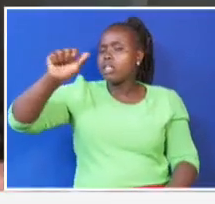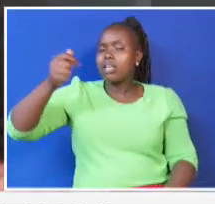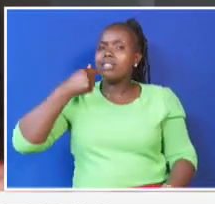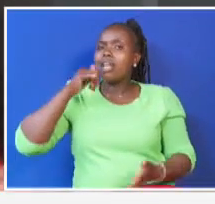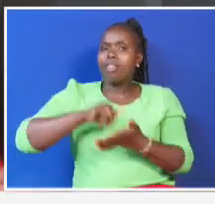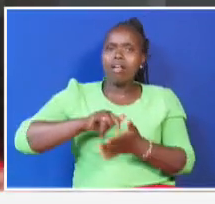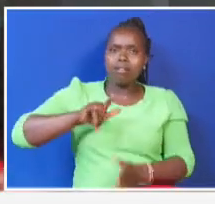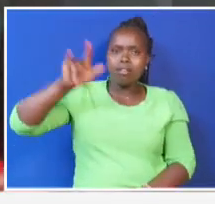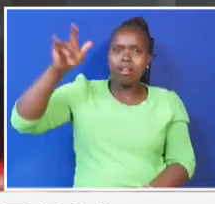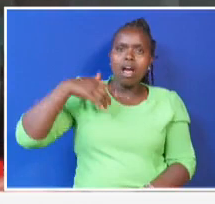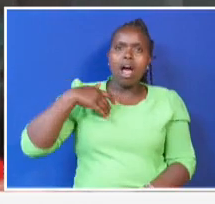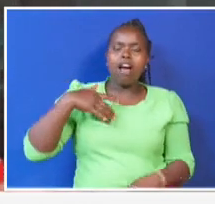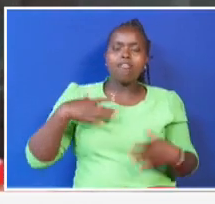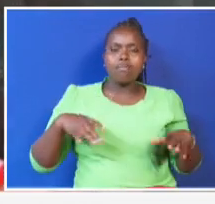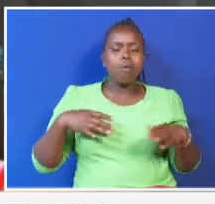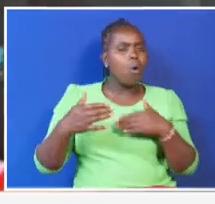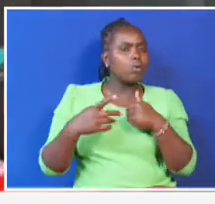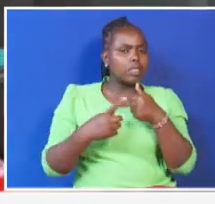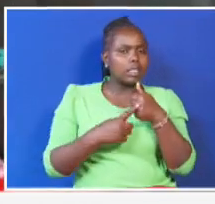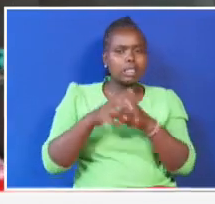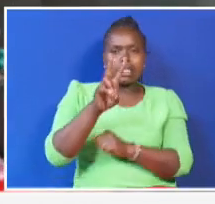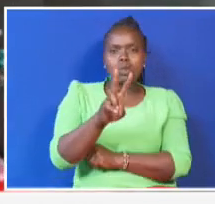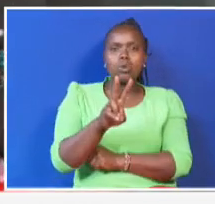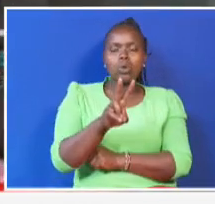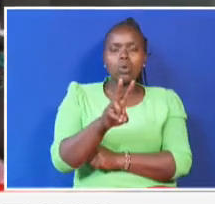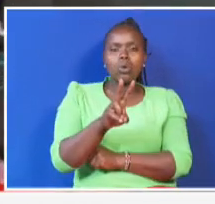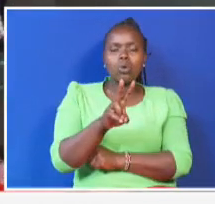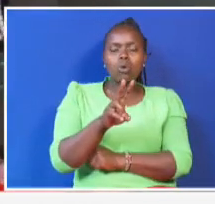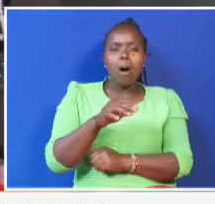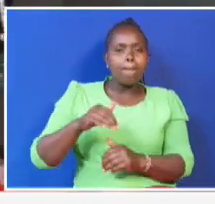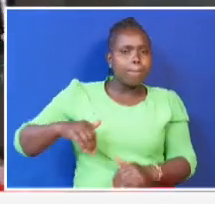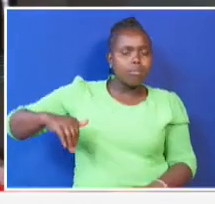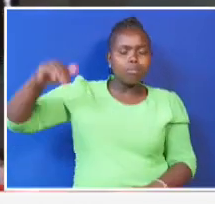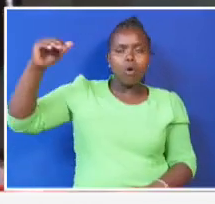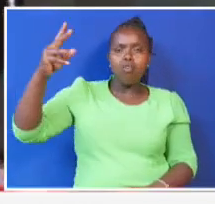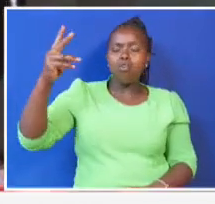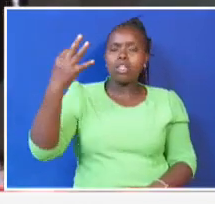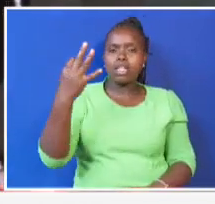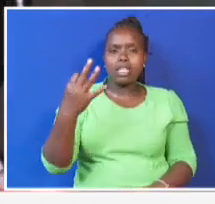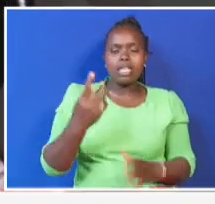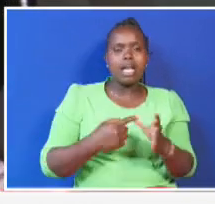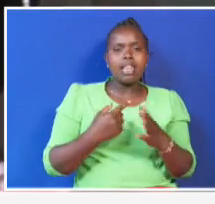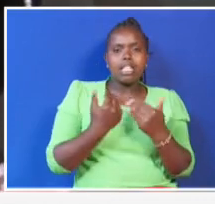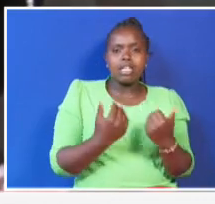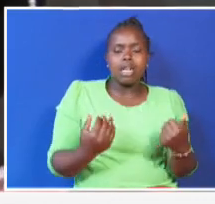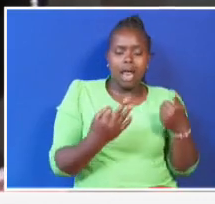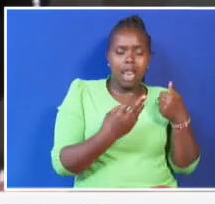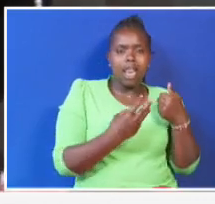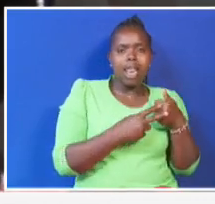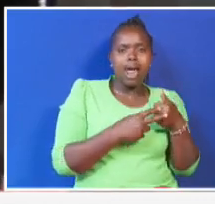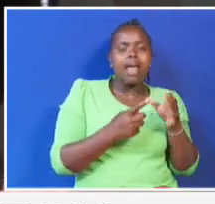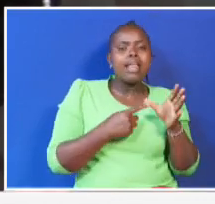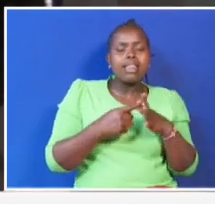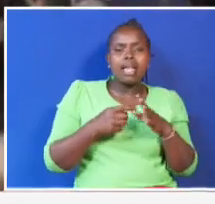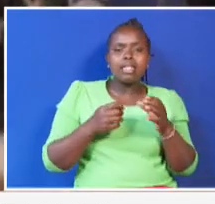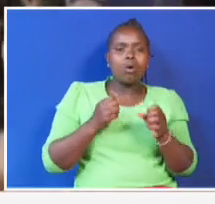hiyo ilikuwa na abiria wapatao 62, watu wazima 43, watoto 7 na wahudumu wa ndege 12.